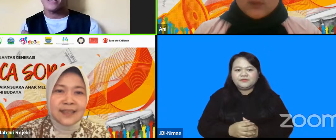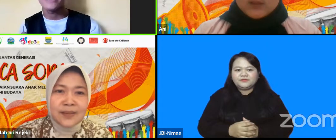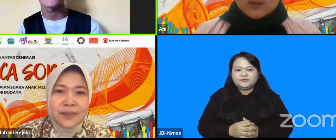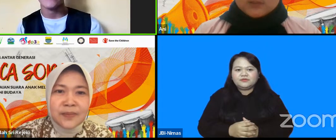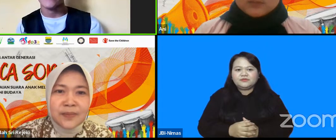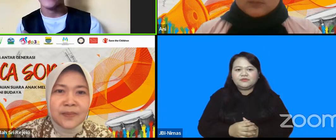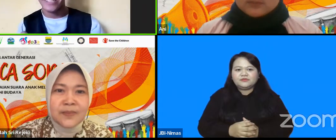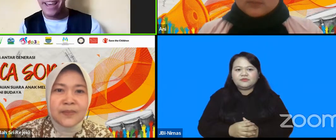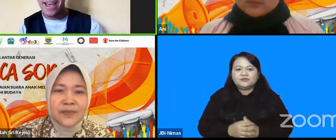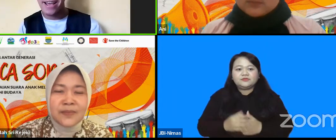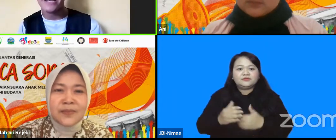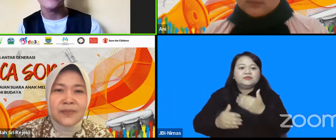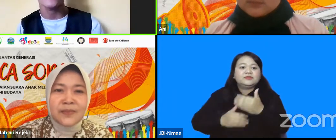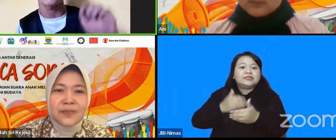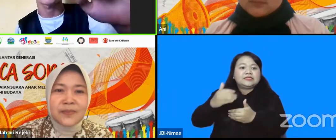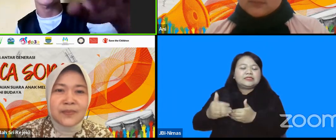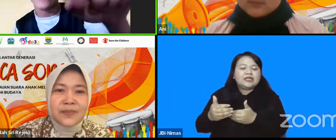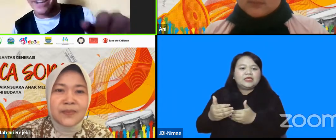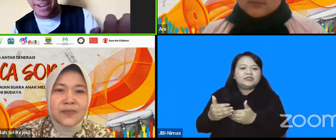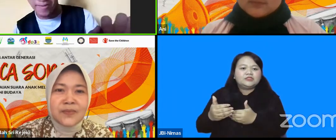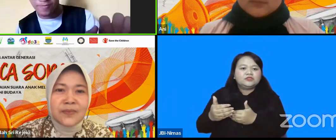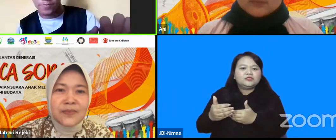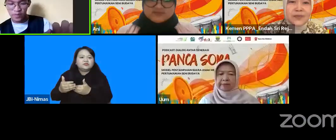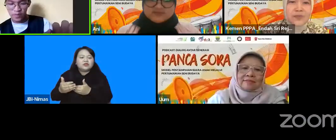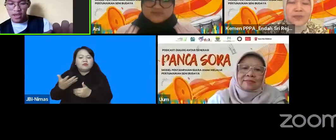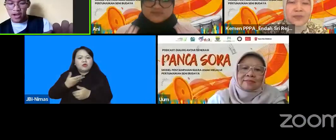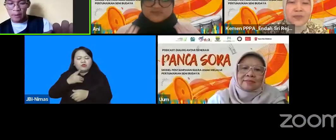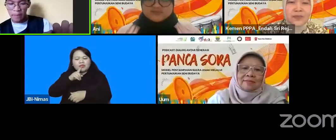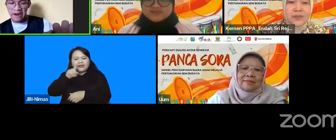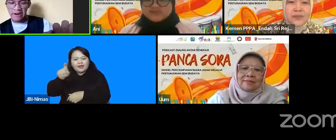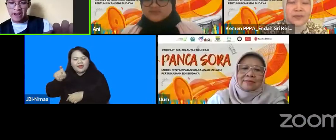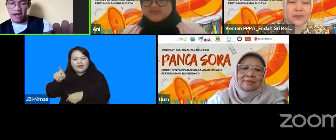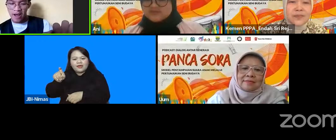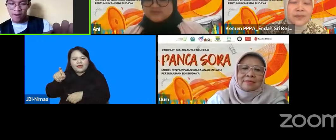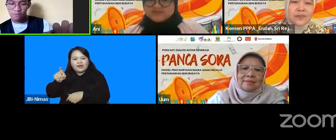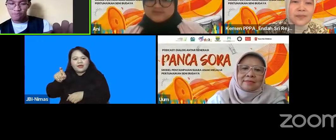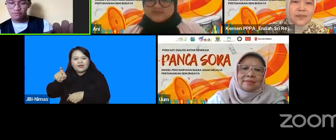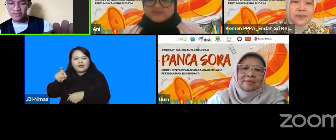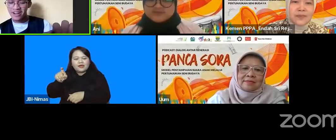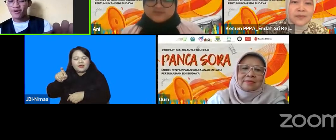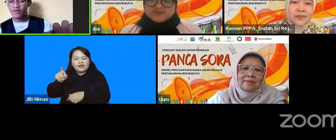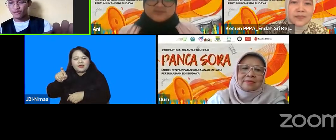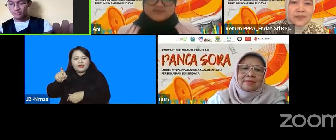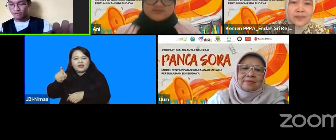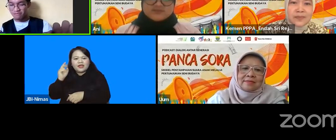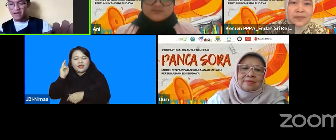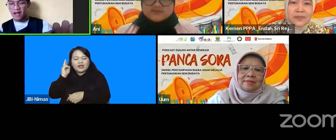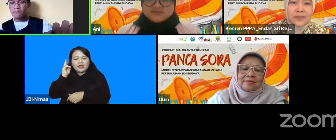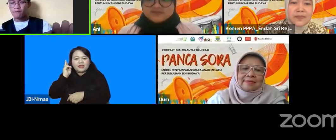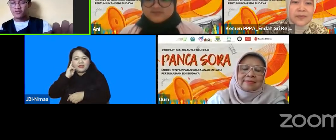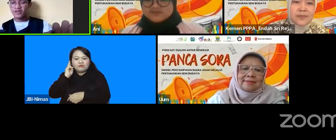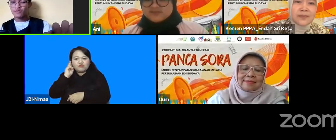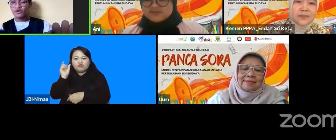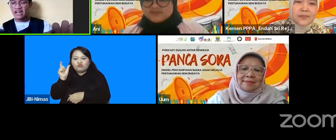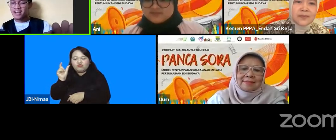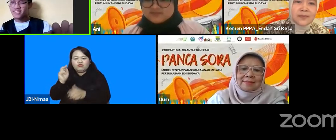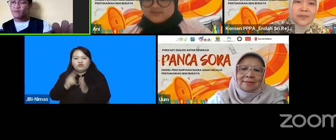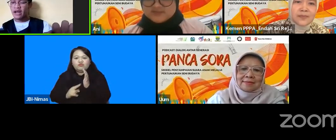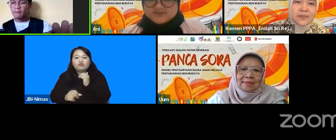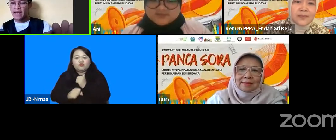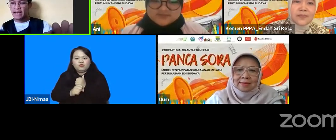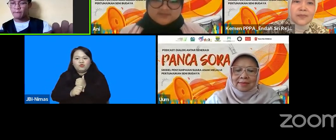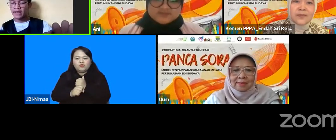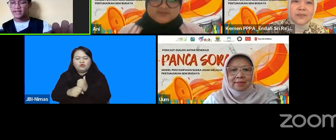Nah, selanjutnya Isal mau nanya nih kepada Bunda Uum, menurut